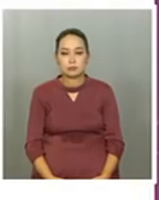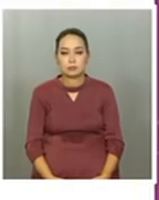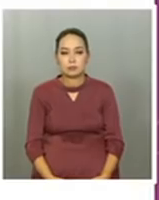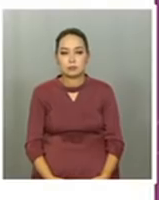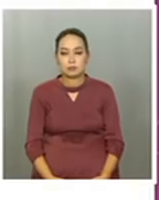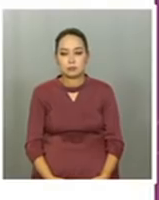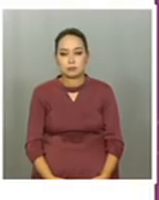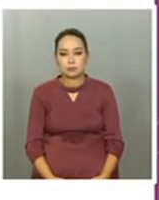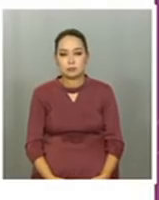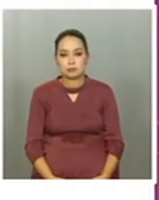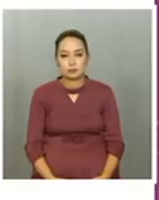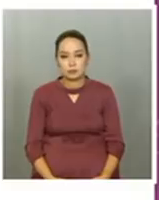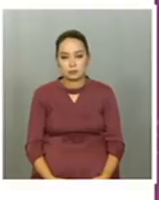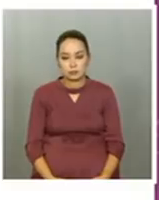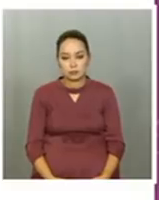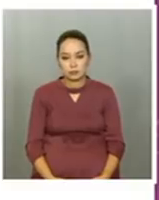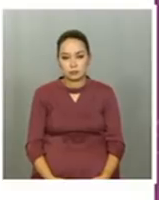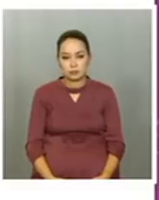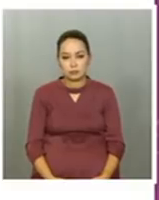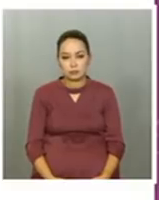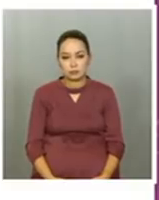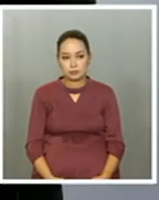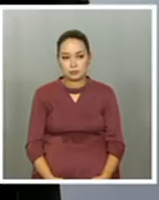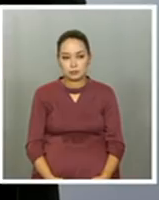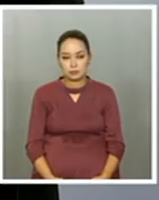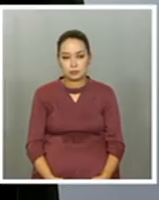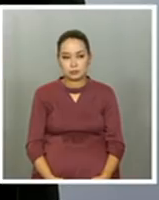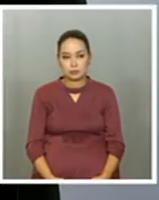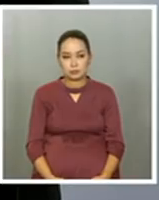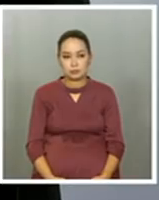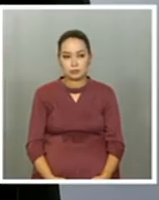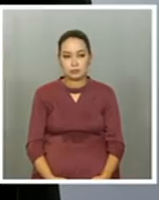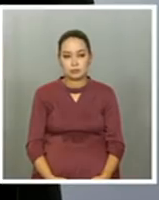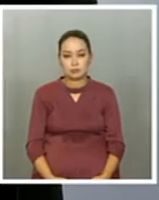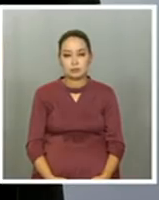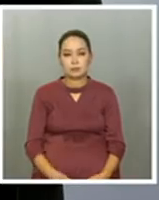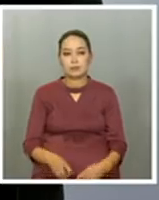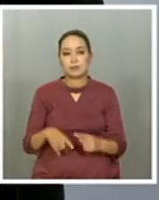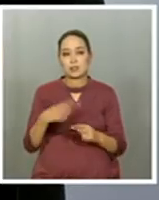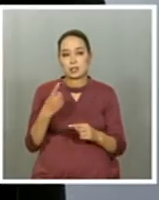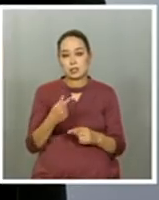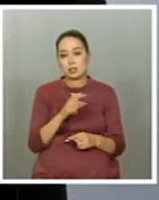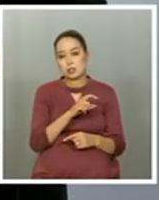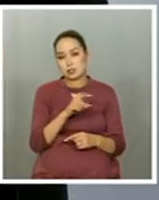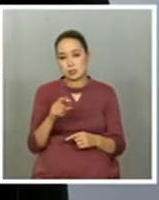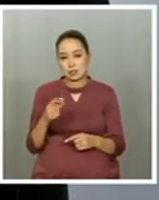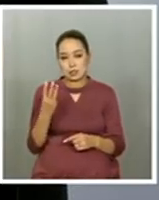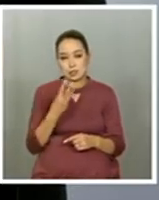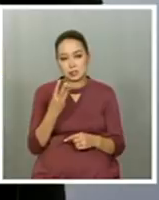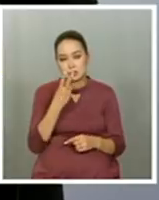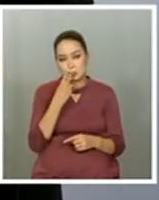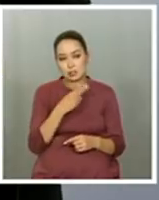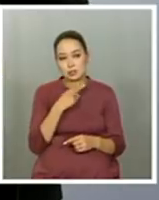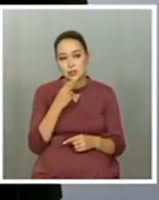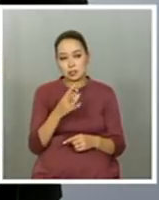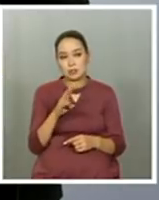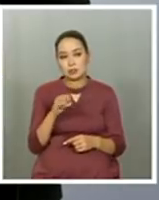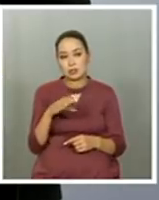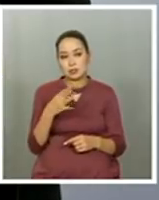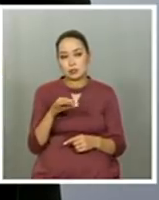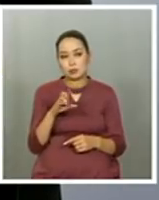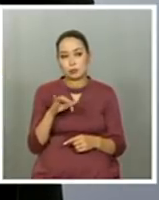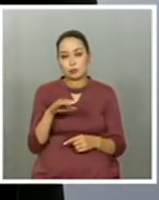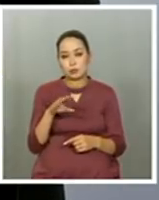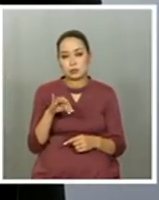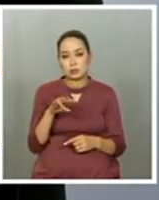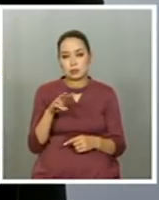жағдайда, яғни баяу жүреді. Ал келесі өкілі бутанолды қарастыратын болсақ, бутанол белсенді